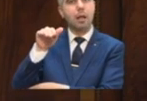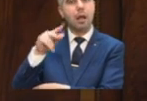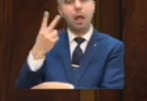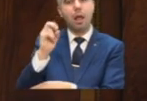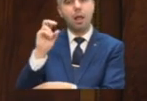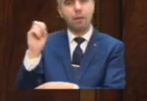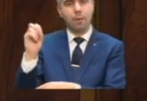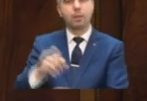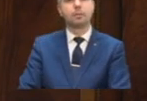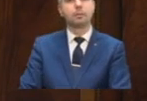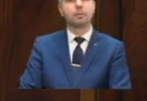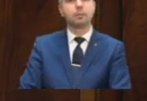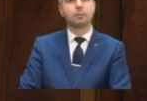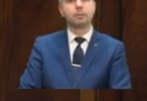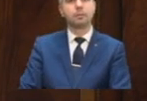2000.